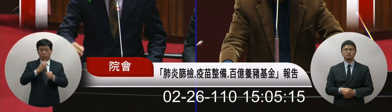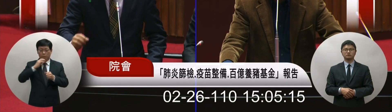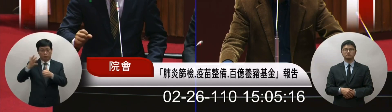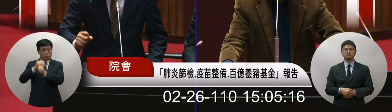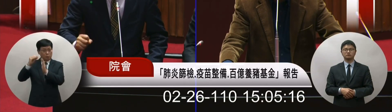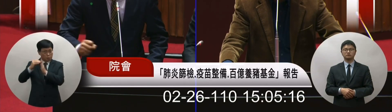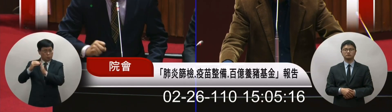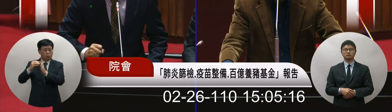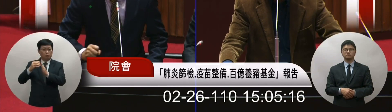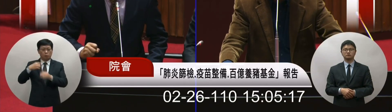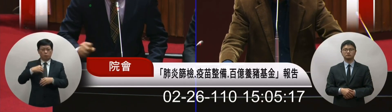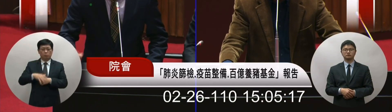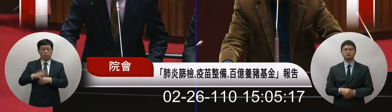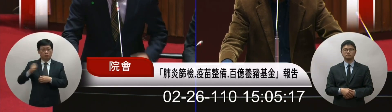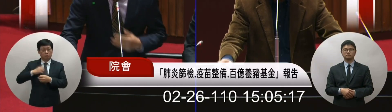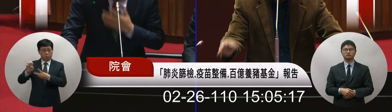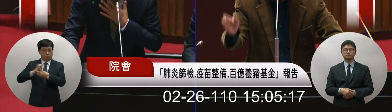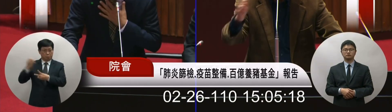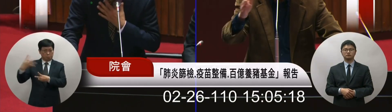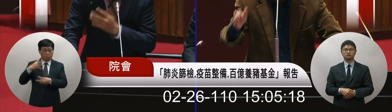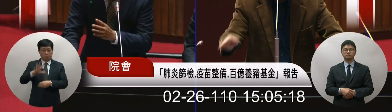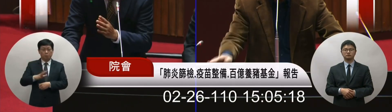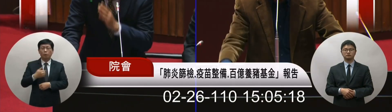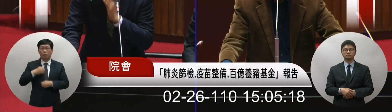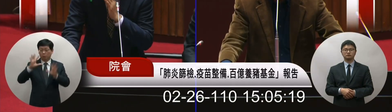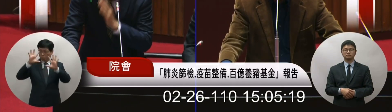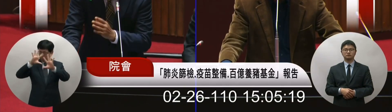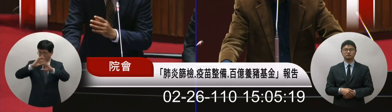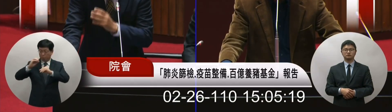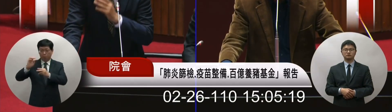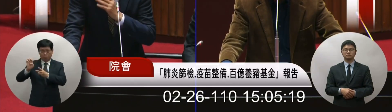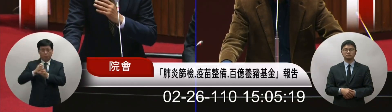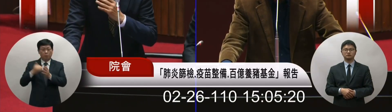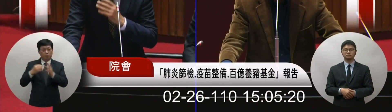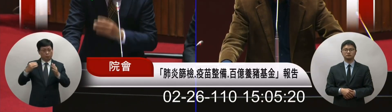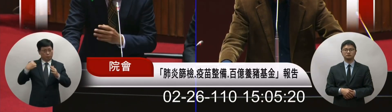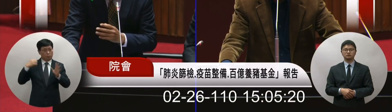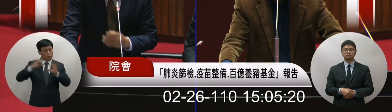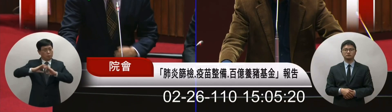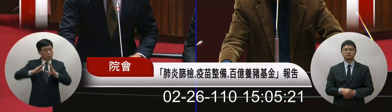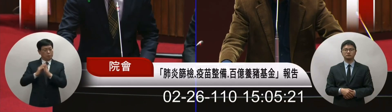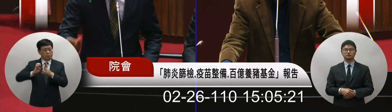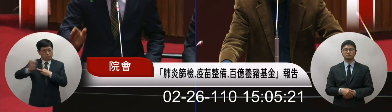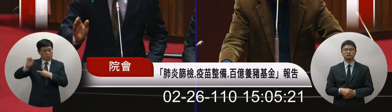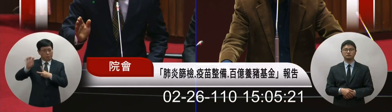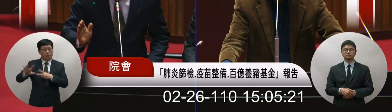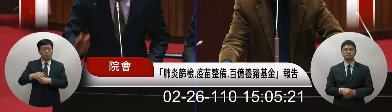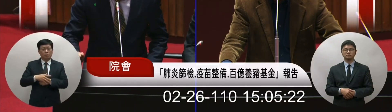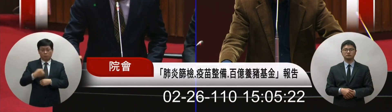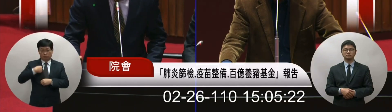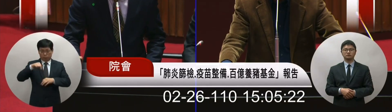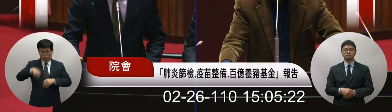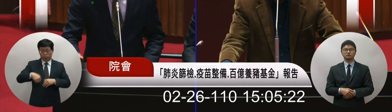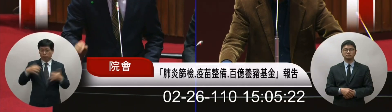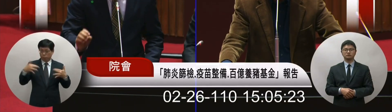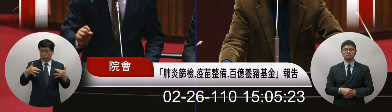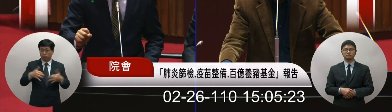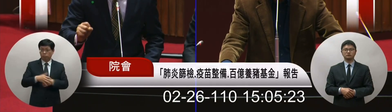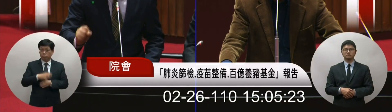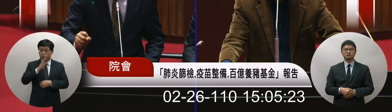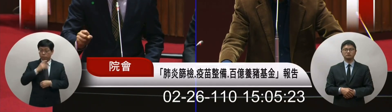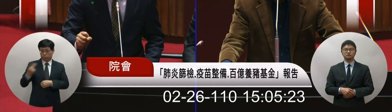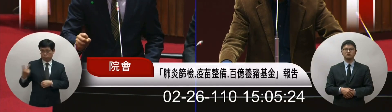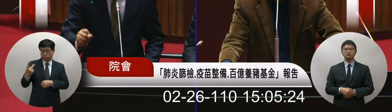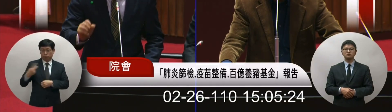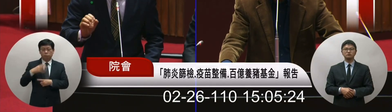直接信给我们。 有啦， 我傍晚收到以后，昨天晚上立刻就回信。我们把这个议题当成是